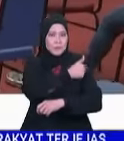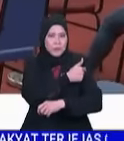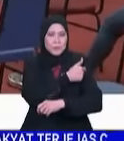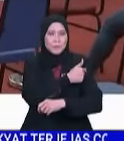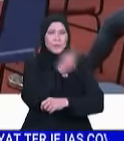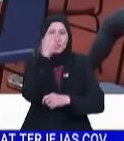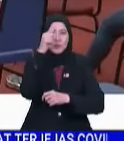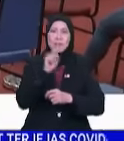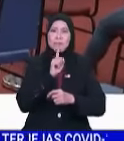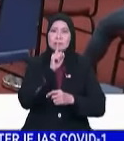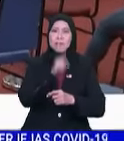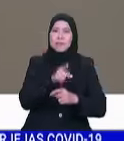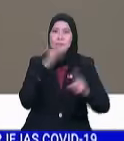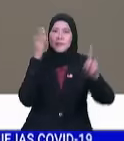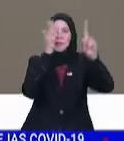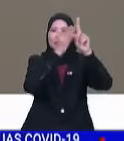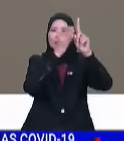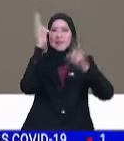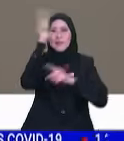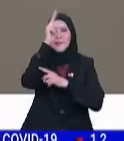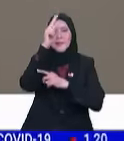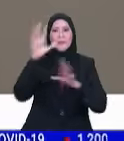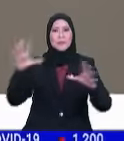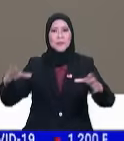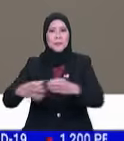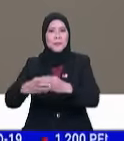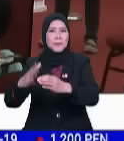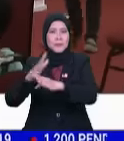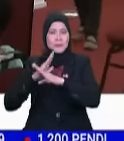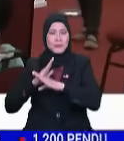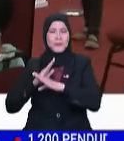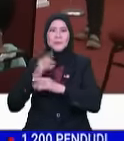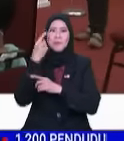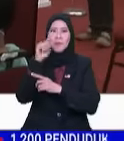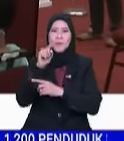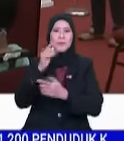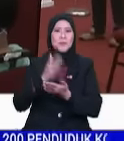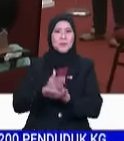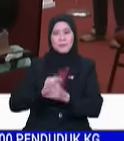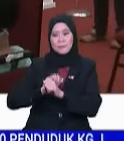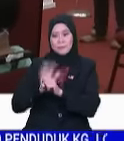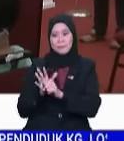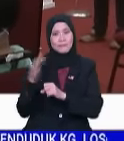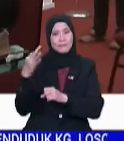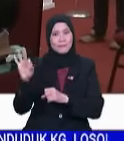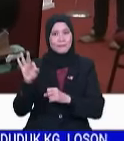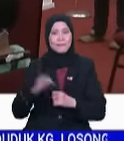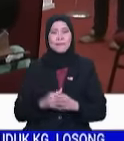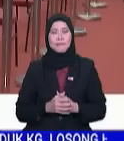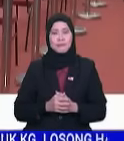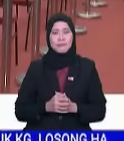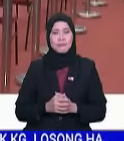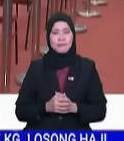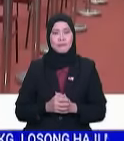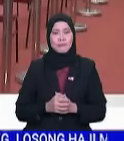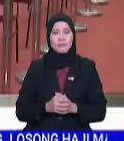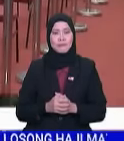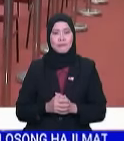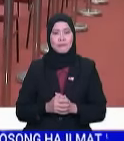sekaligus merealisasikan sasaran kerajaan mencapai imuniti kelompok dalam memerangi pandemik COVID-19. Kita